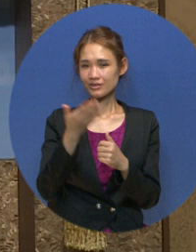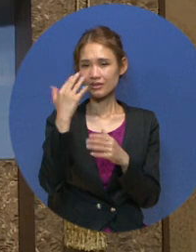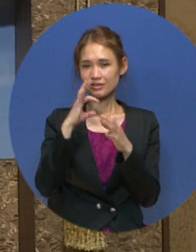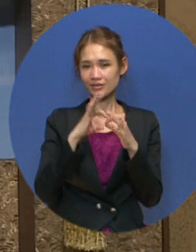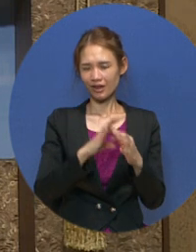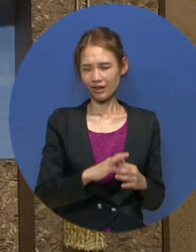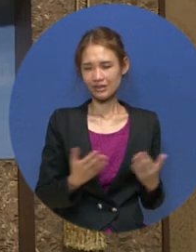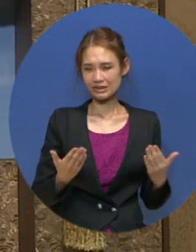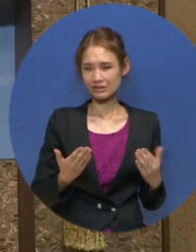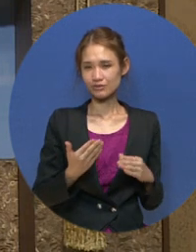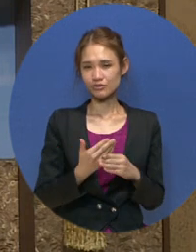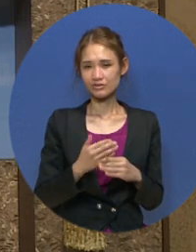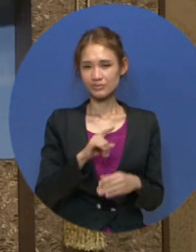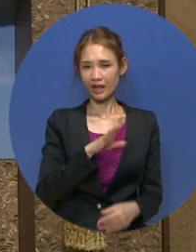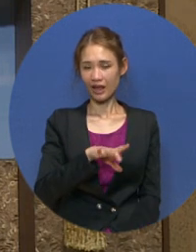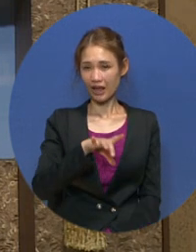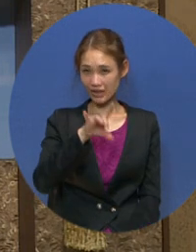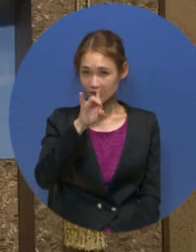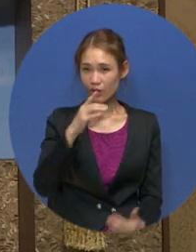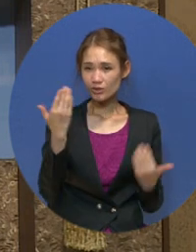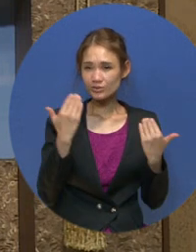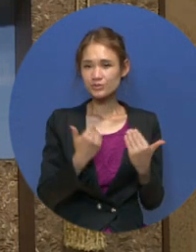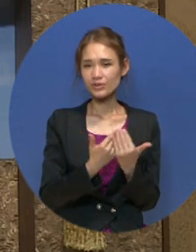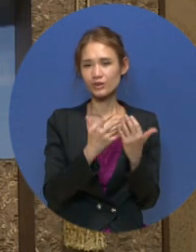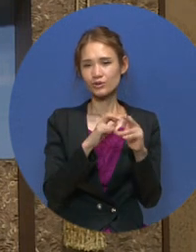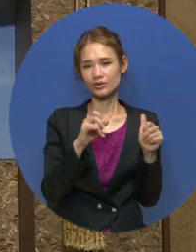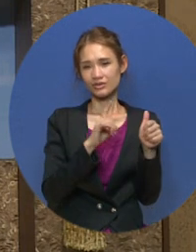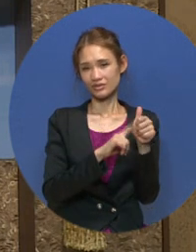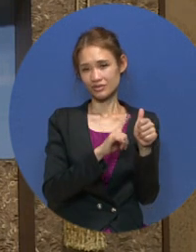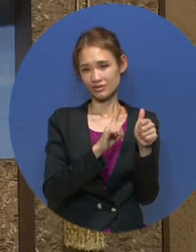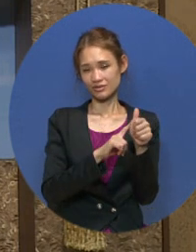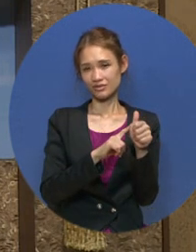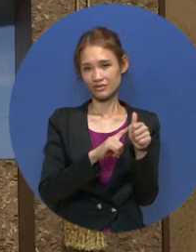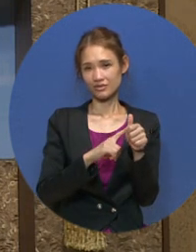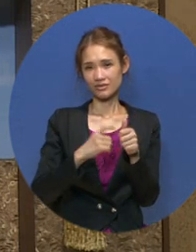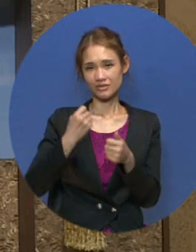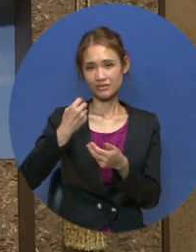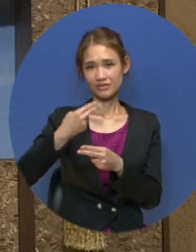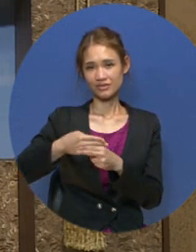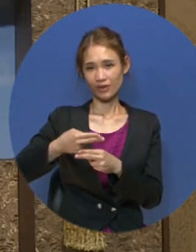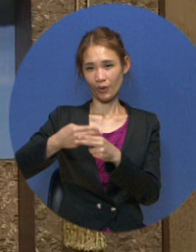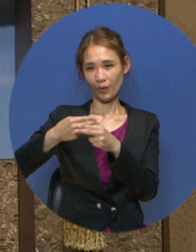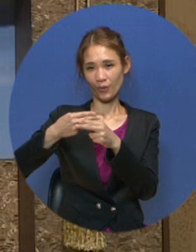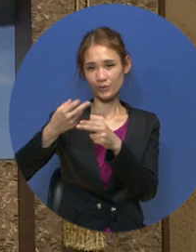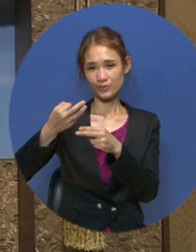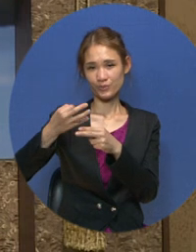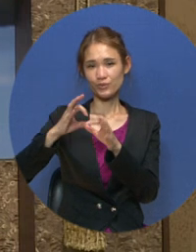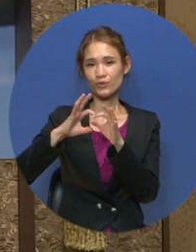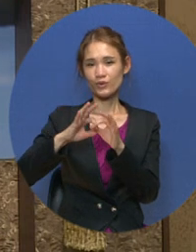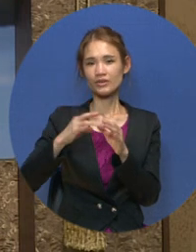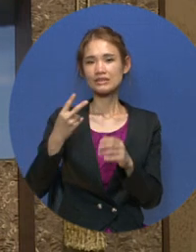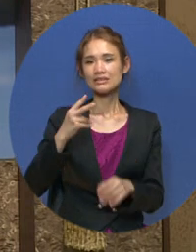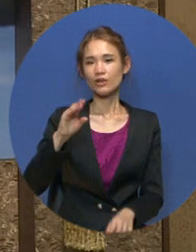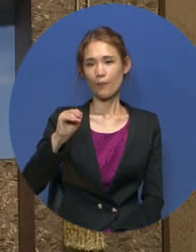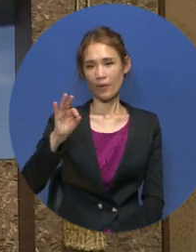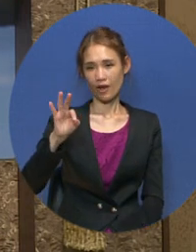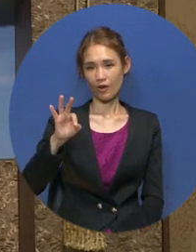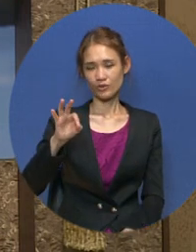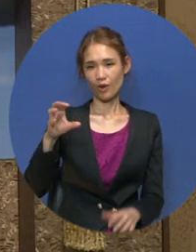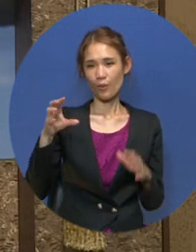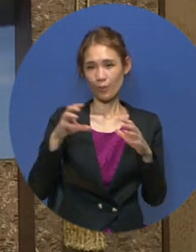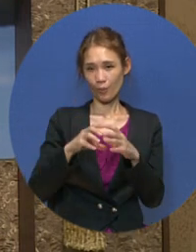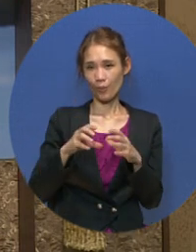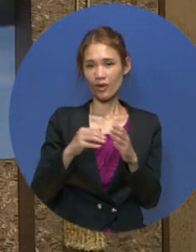있는 우리 저희 초창기 발달장애인 직원분은 적금을 들어서 2천만 원을 모았다고 하시더라고요. 그래서 우와.